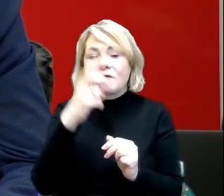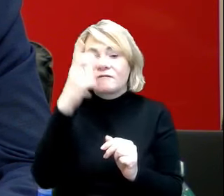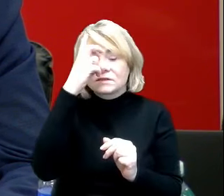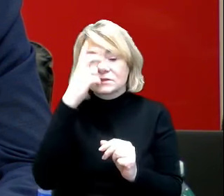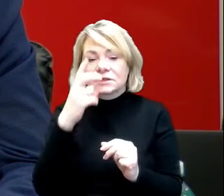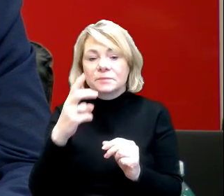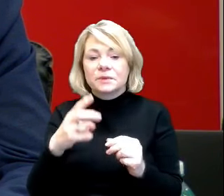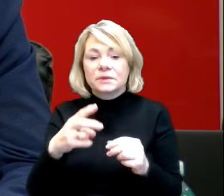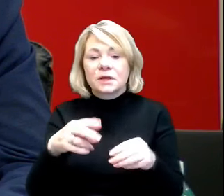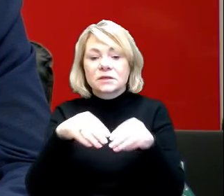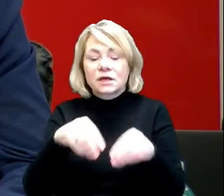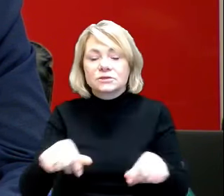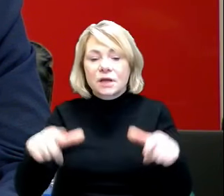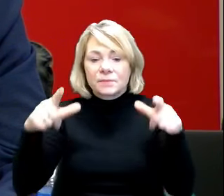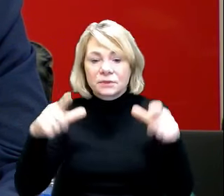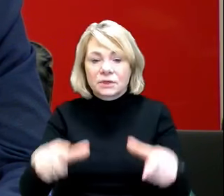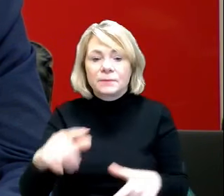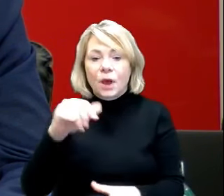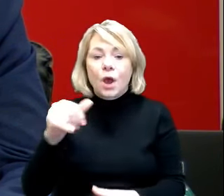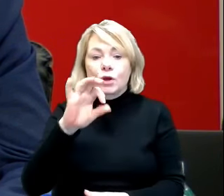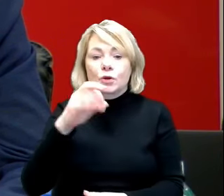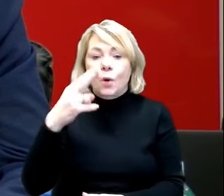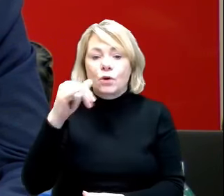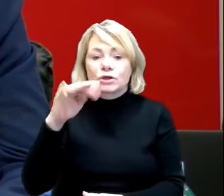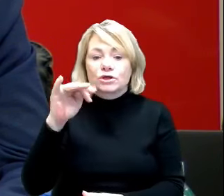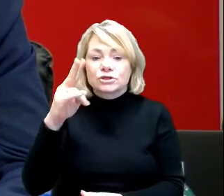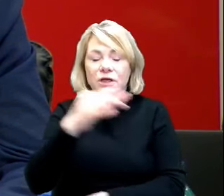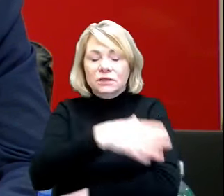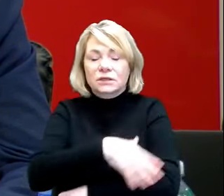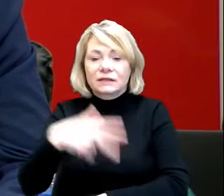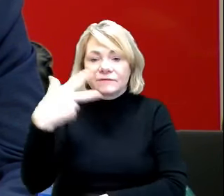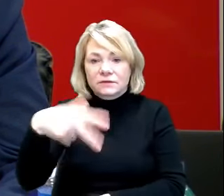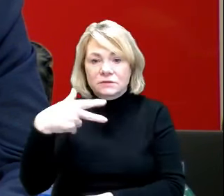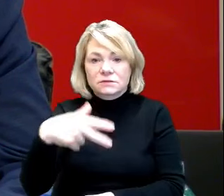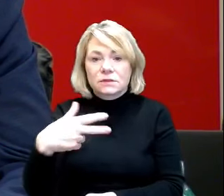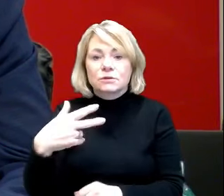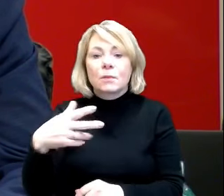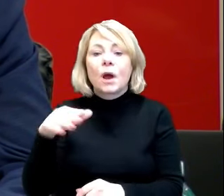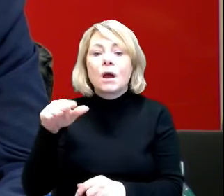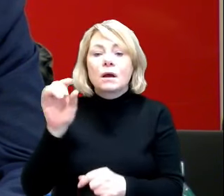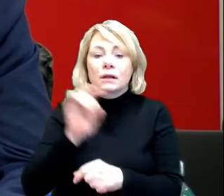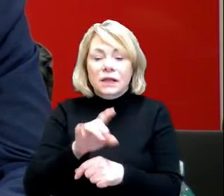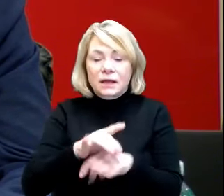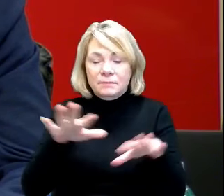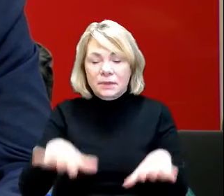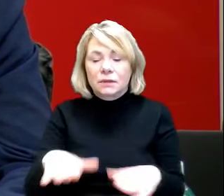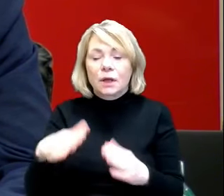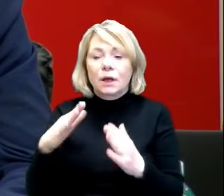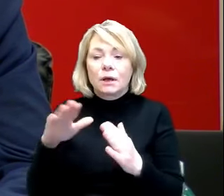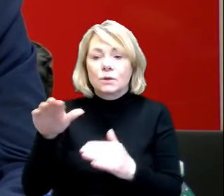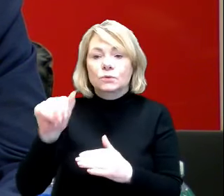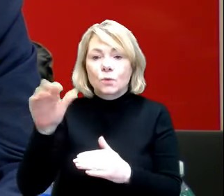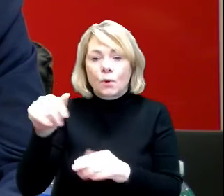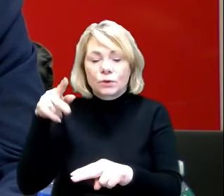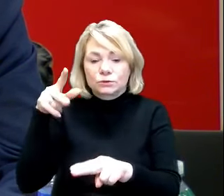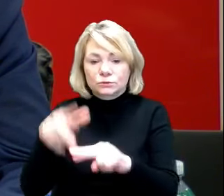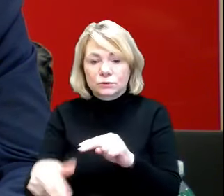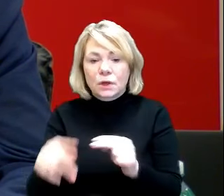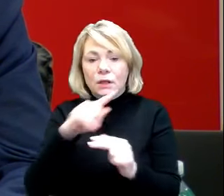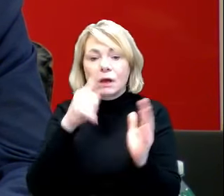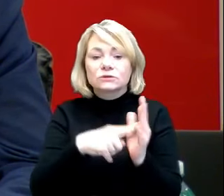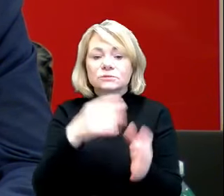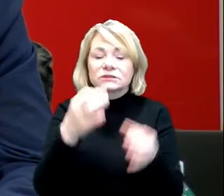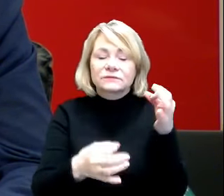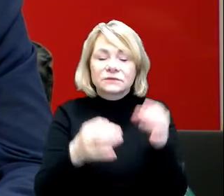jonišk gatvė 30 klaipėdoje dalies nuomos sutarties nutraukimo klausimas svarstytas ir jam pritarta